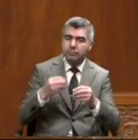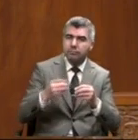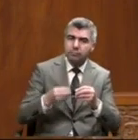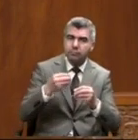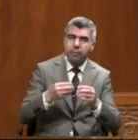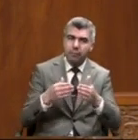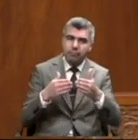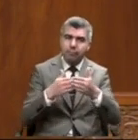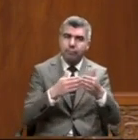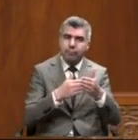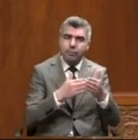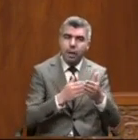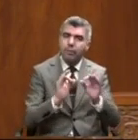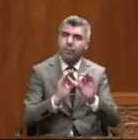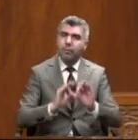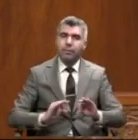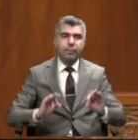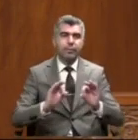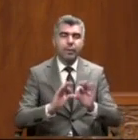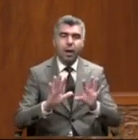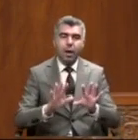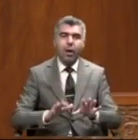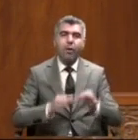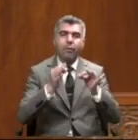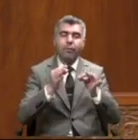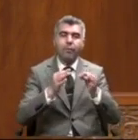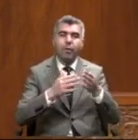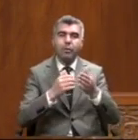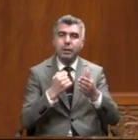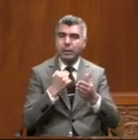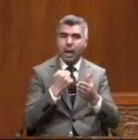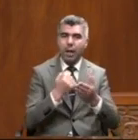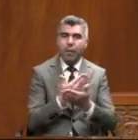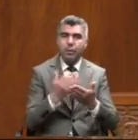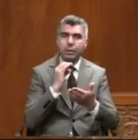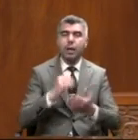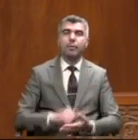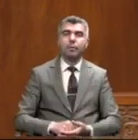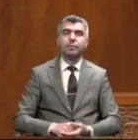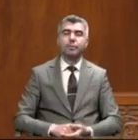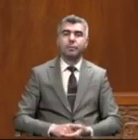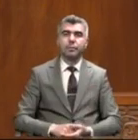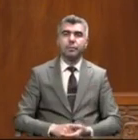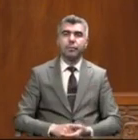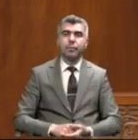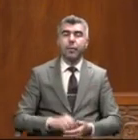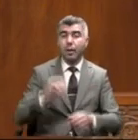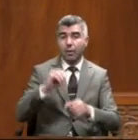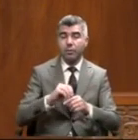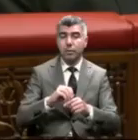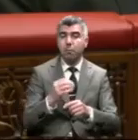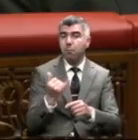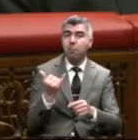والازمات لتخرج منها اكثر قوه وصلابه واشد اصرارا